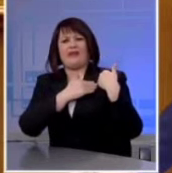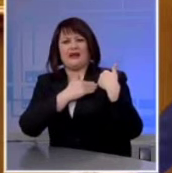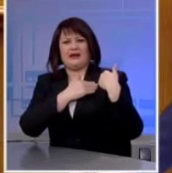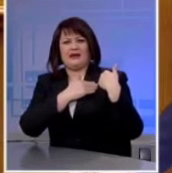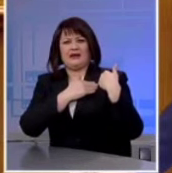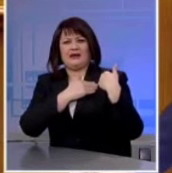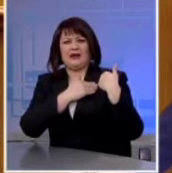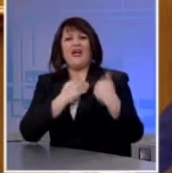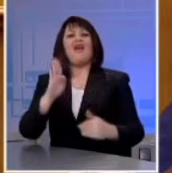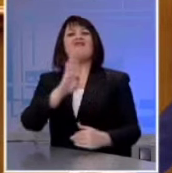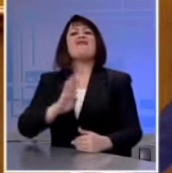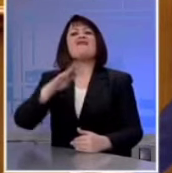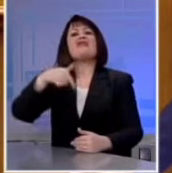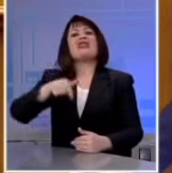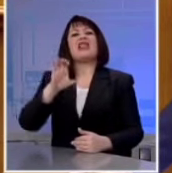τον επιχειρηματία Βιενόπουλο